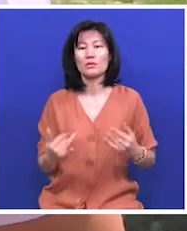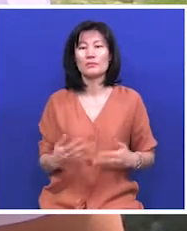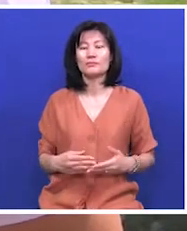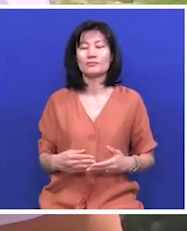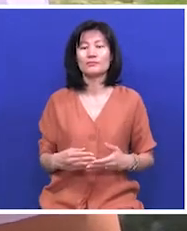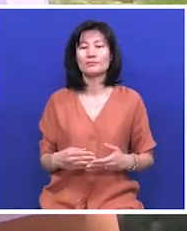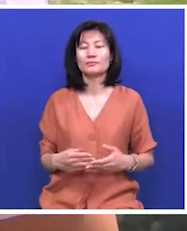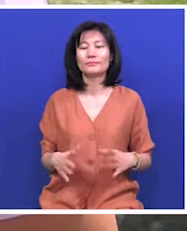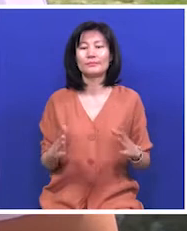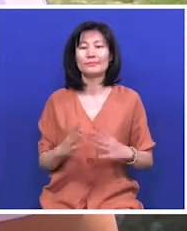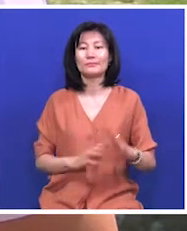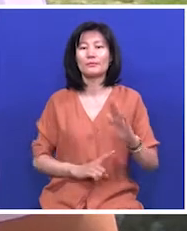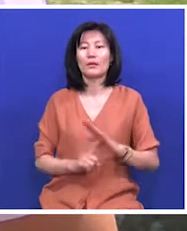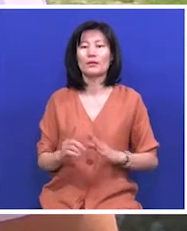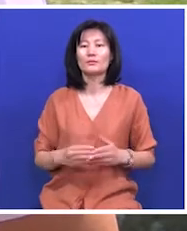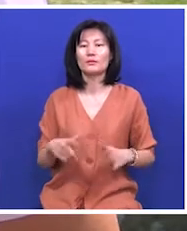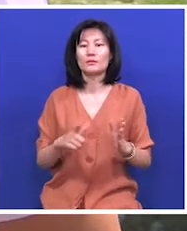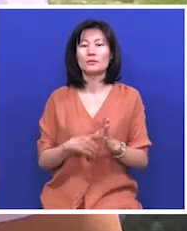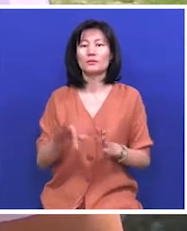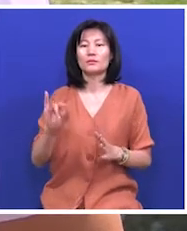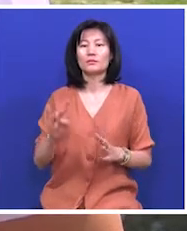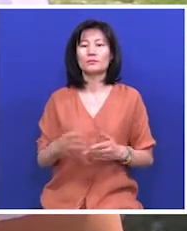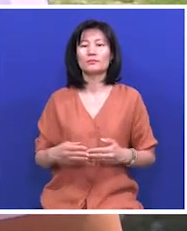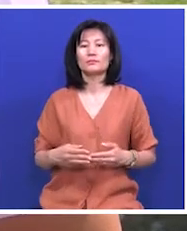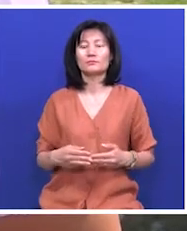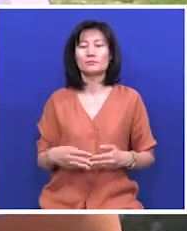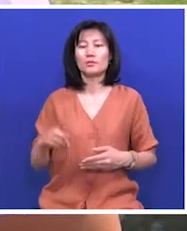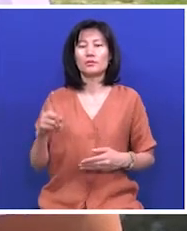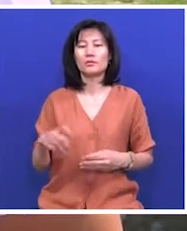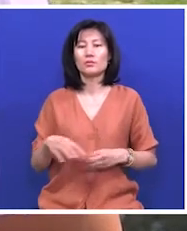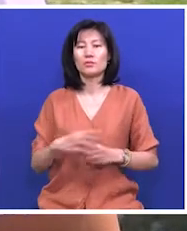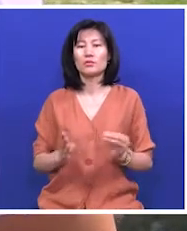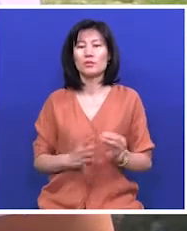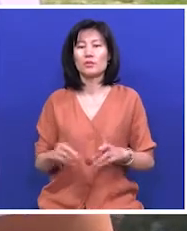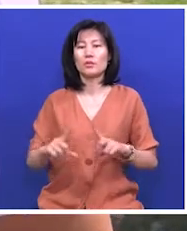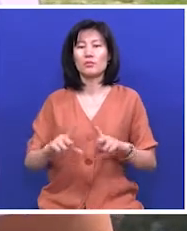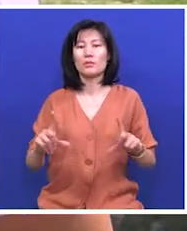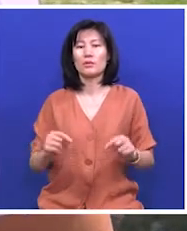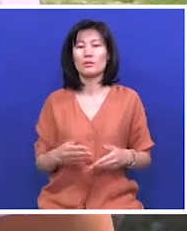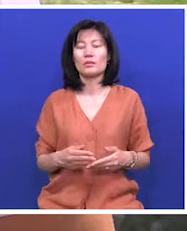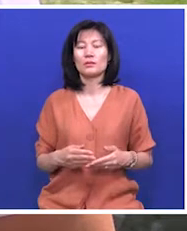Енді қазір біз енді бас сауғалап Жетісай ауданы 119 мектепте